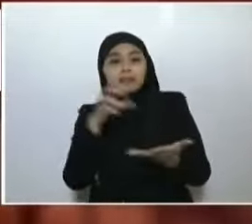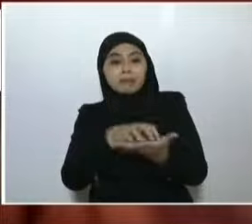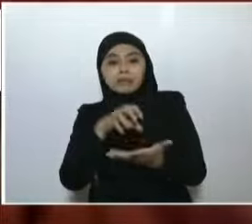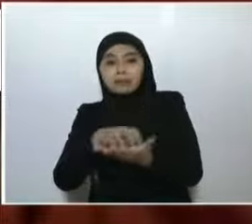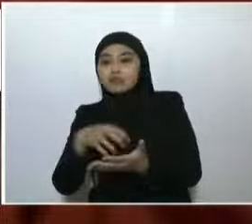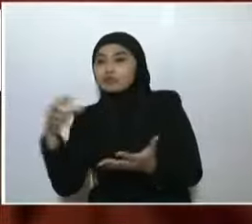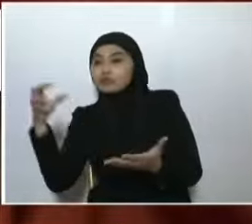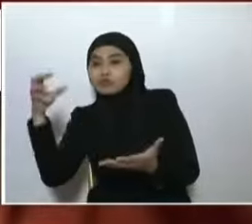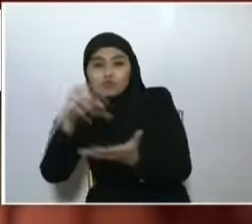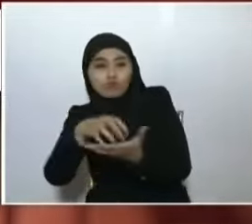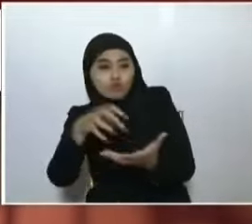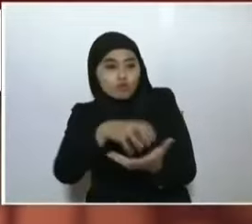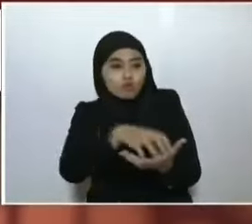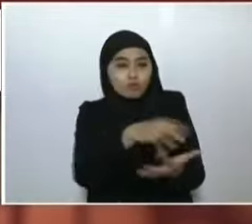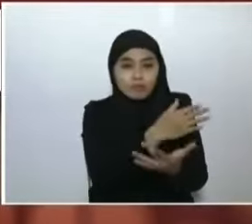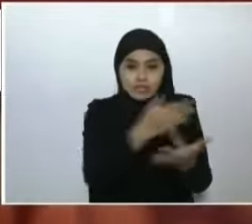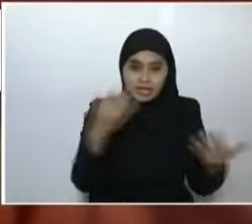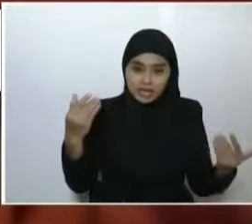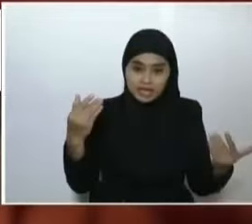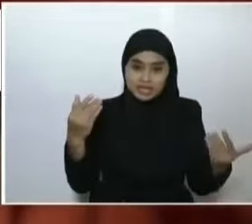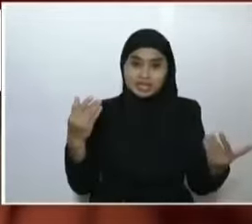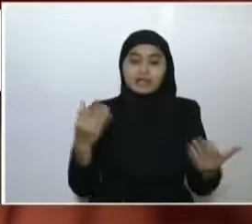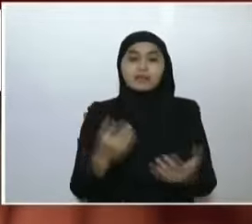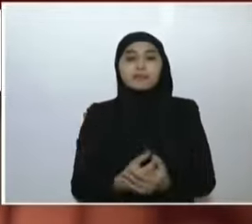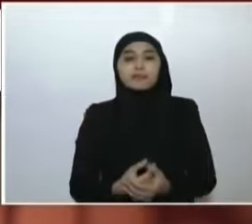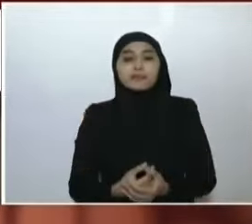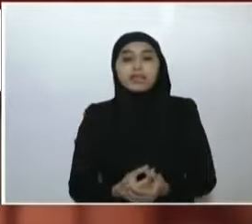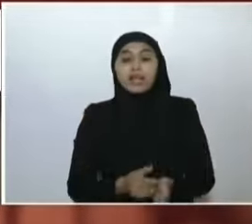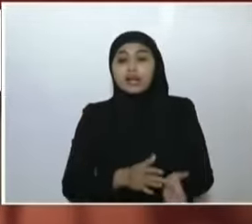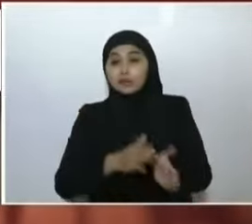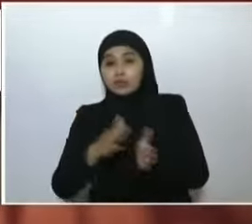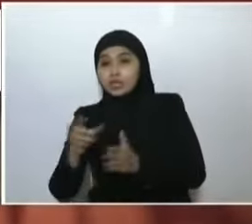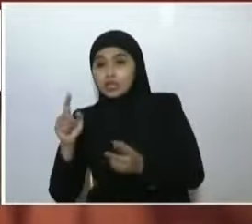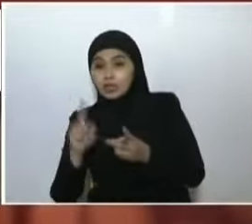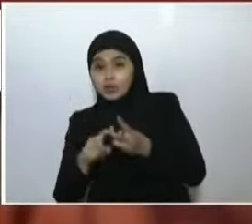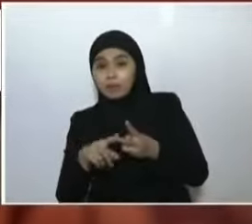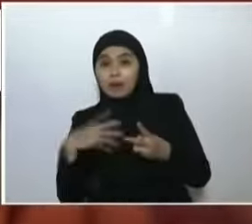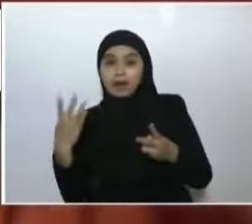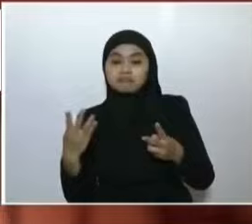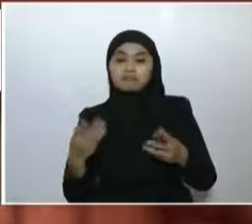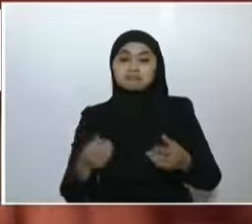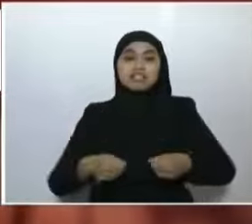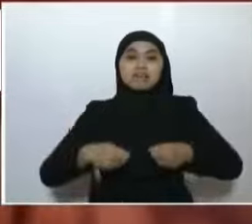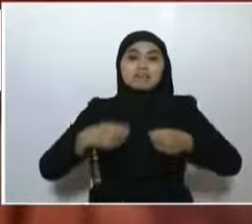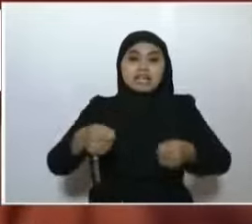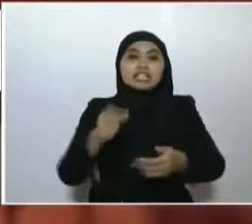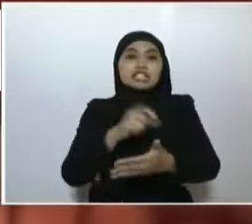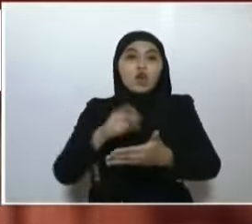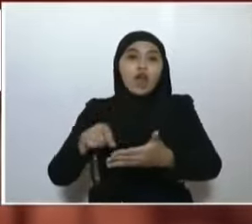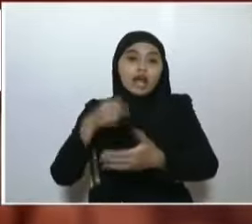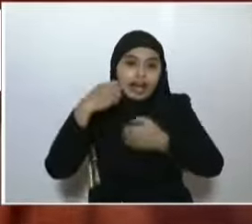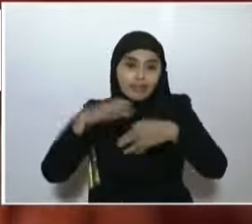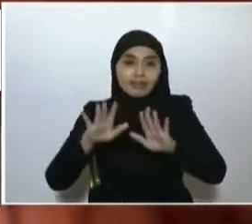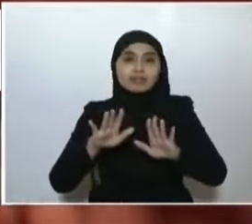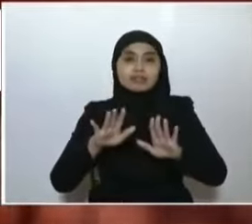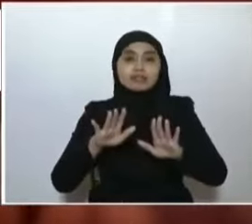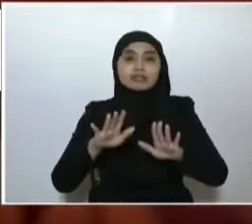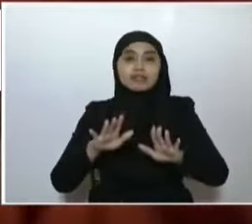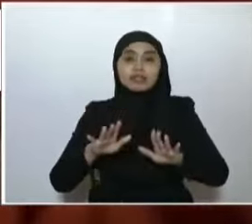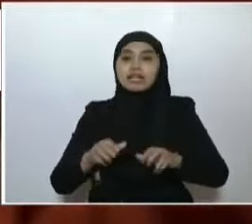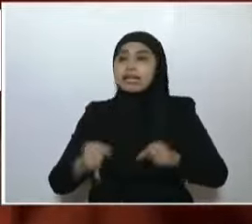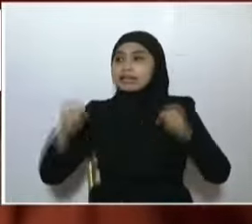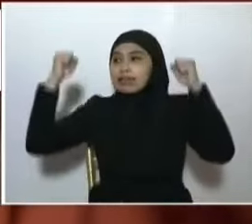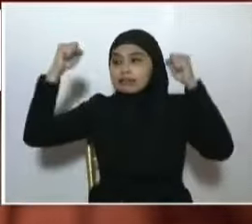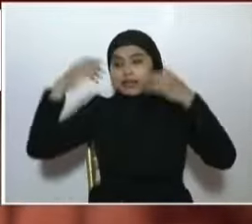perkumpulan masyarakat dalam rangka miskin ekstrem Kemudian yang kedua berikan sekolah gratis kemudian berikan